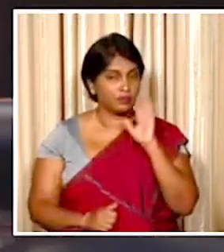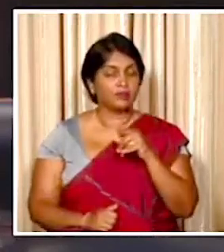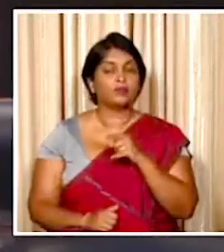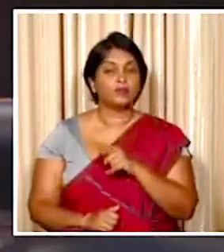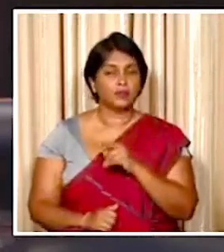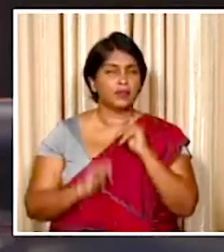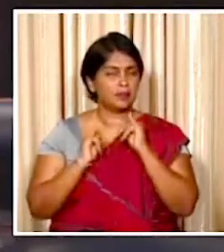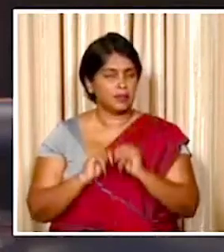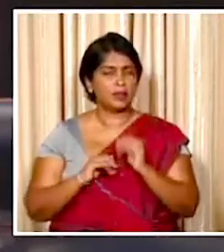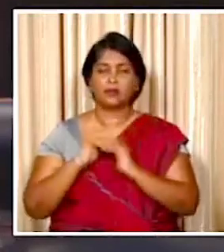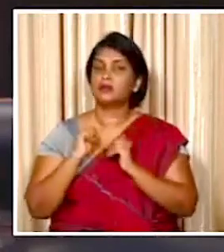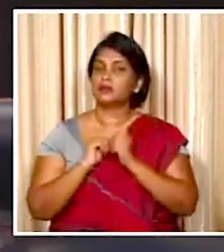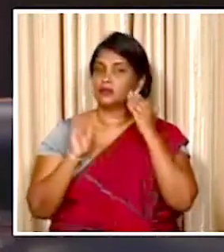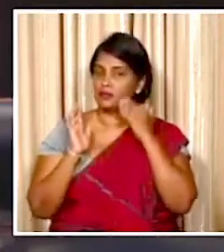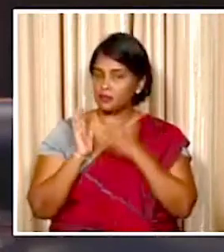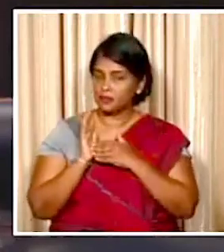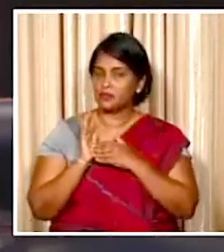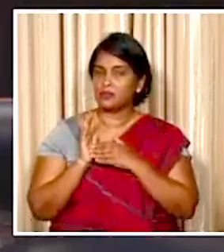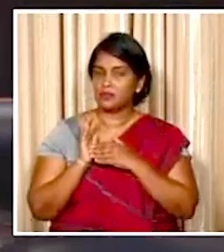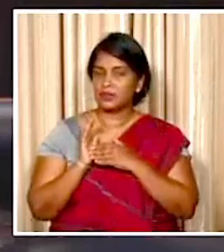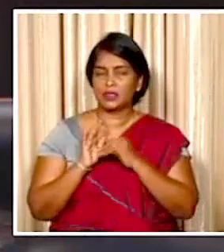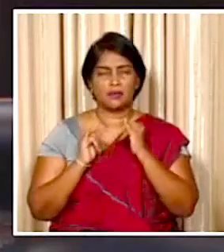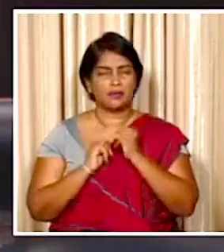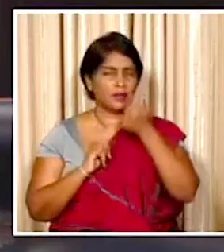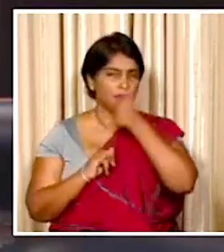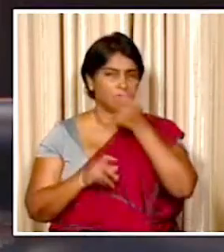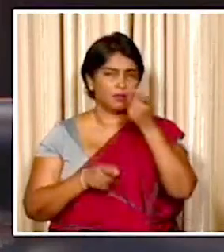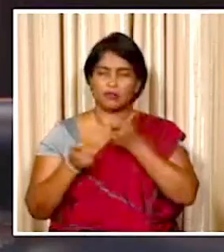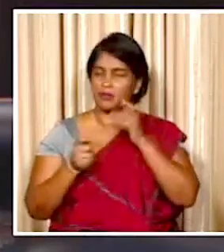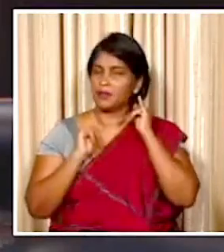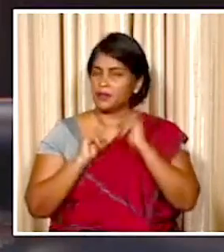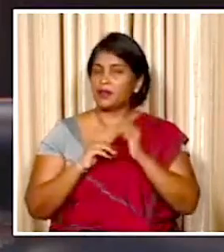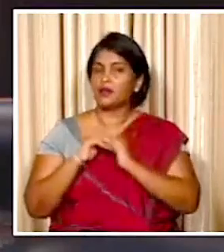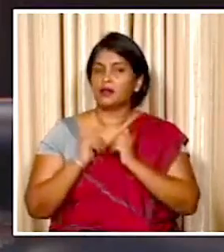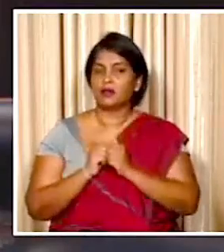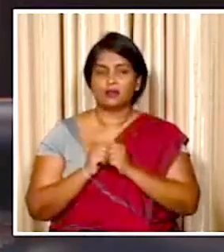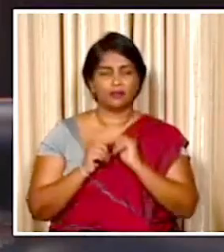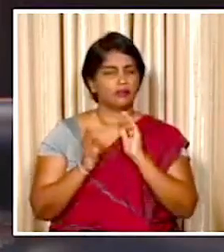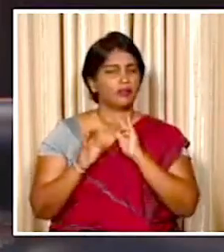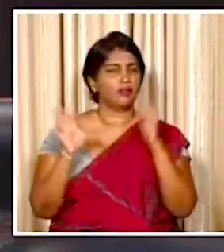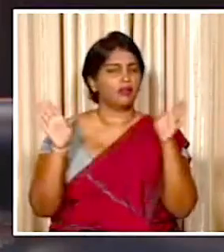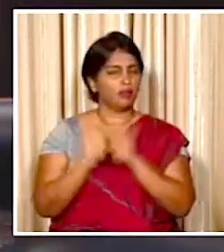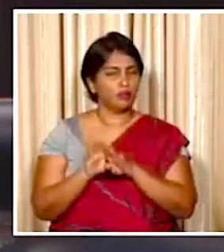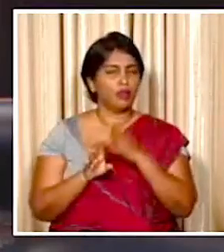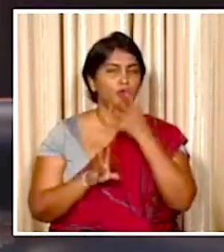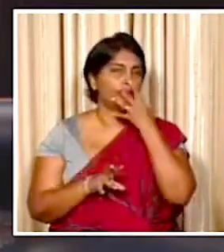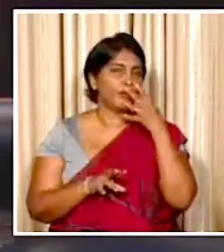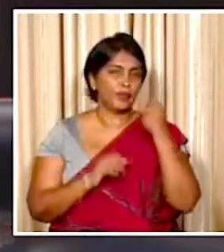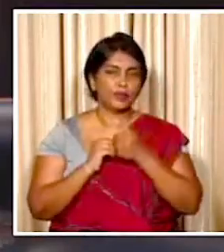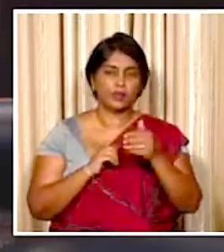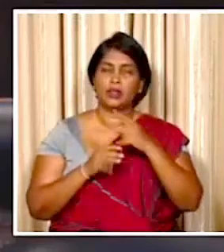ඒ අසාධාරණකම් ඒ දූෂණ ක්‍රියා දූෂිත ක්‍රියාවලින් වසා ගන්න පුරුදු වෙලා